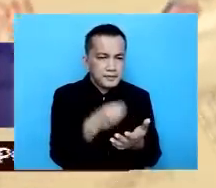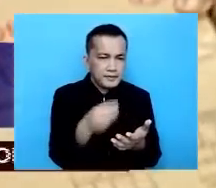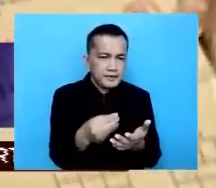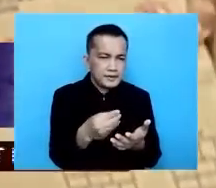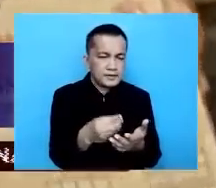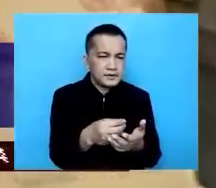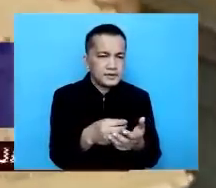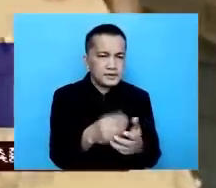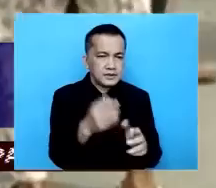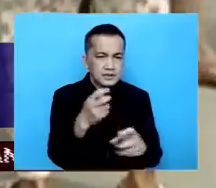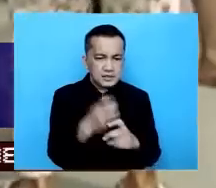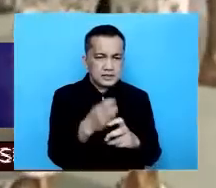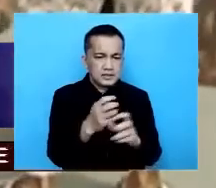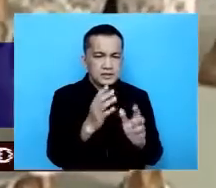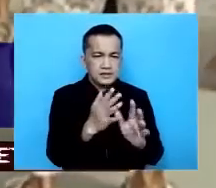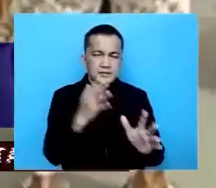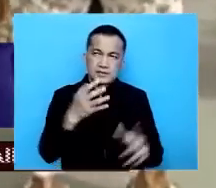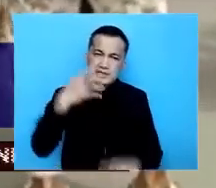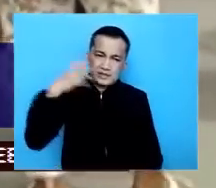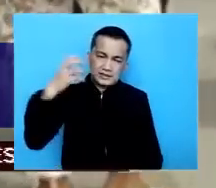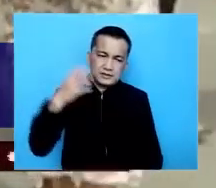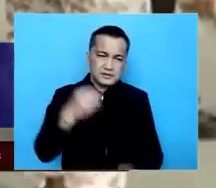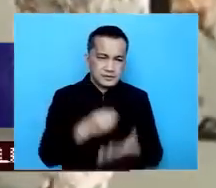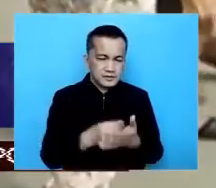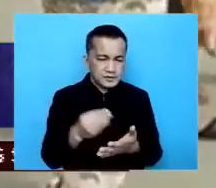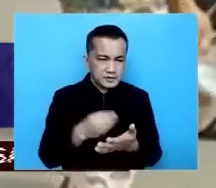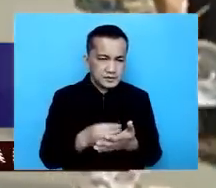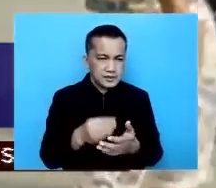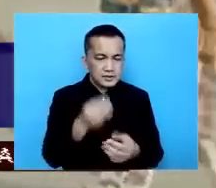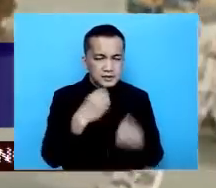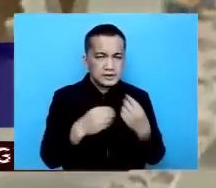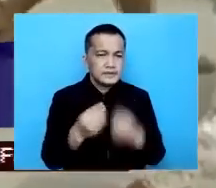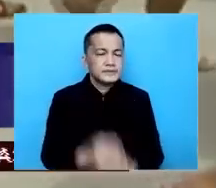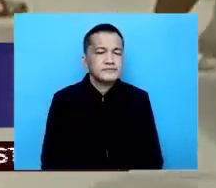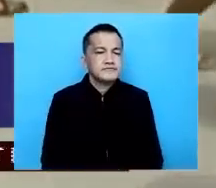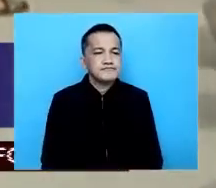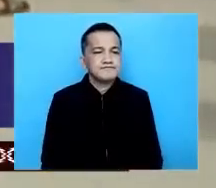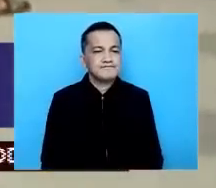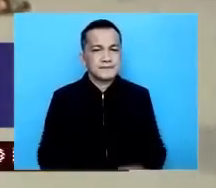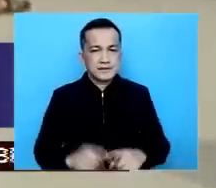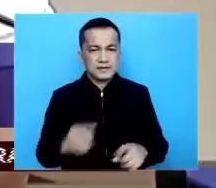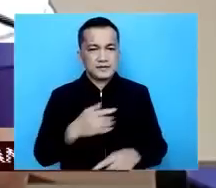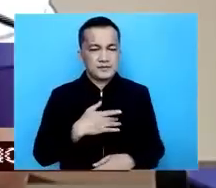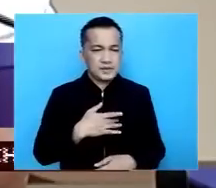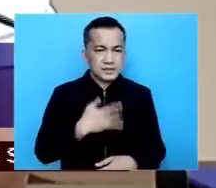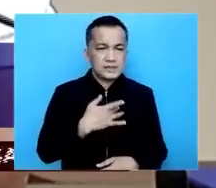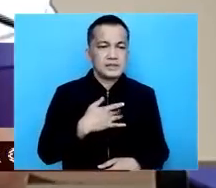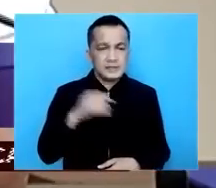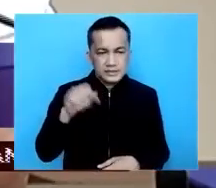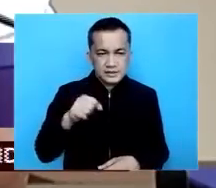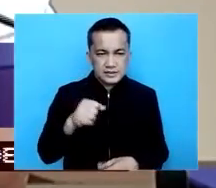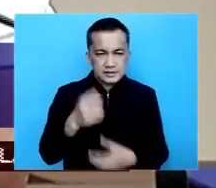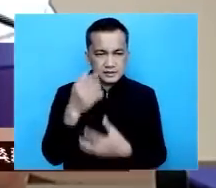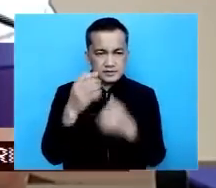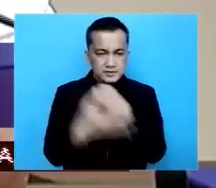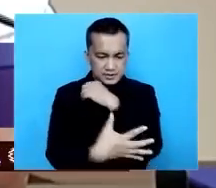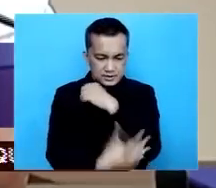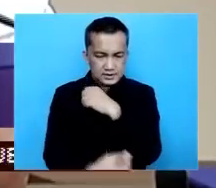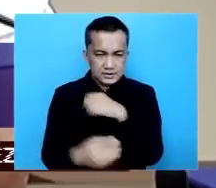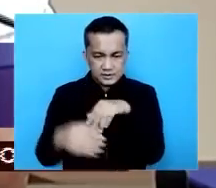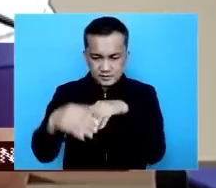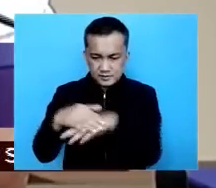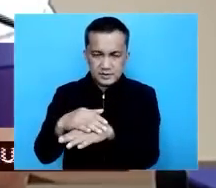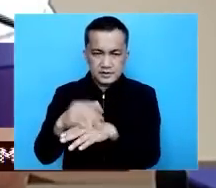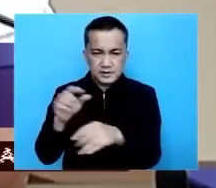Mahirap pumila sa ilalim ng araw para makakuha lang ng isang pagkain. Iba yung feeling na, oo, mahirap ako, pero nakakapasok ako sa grocery